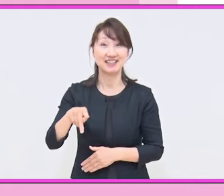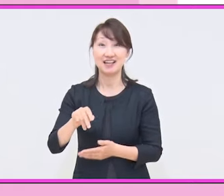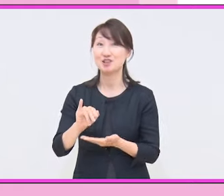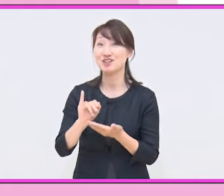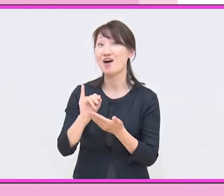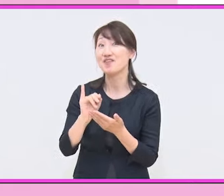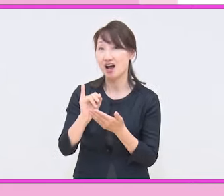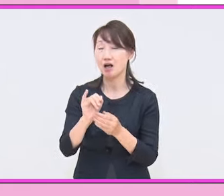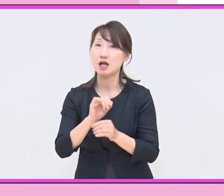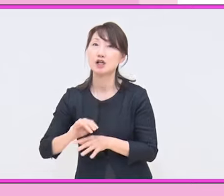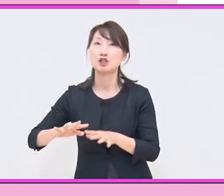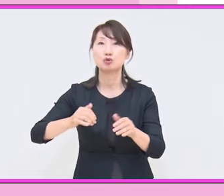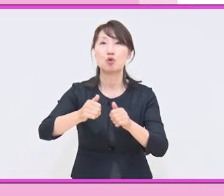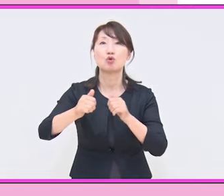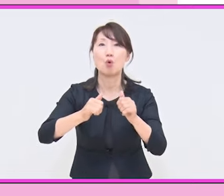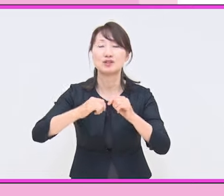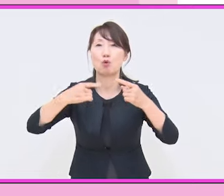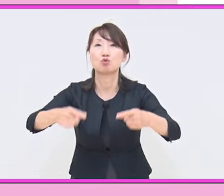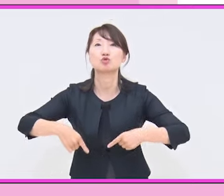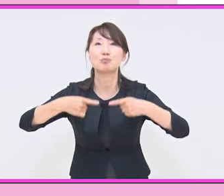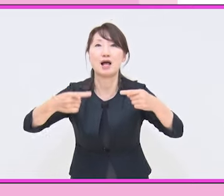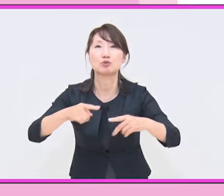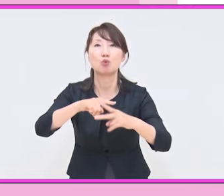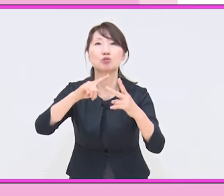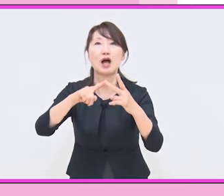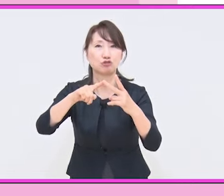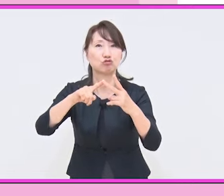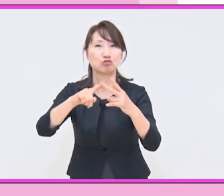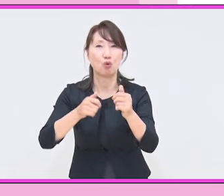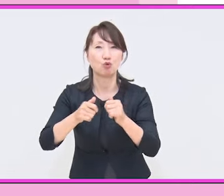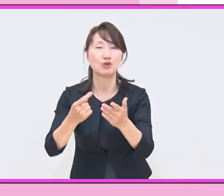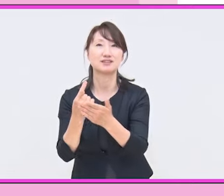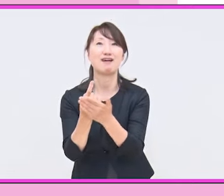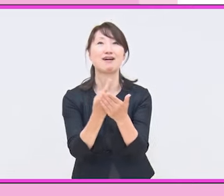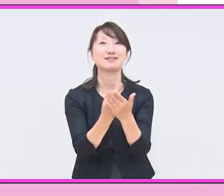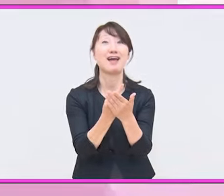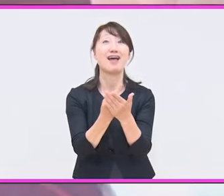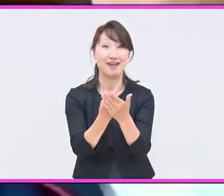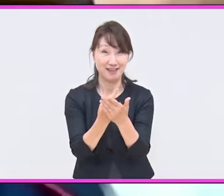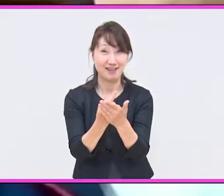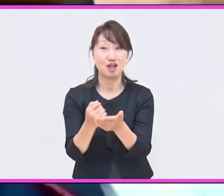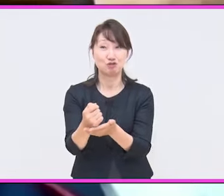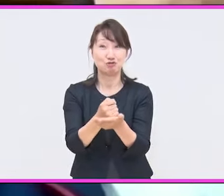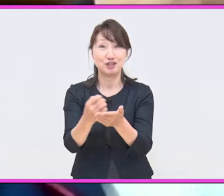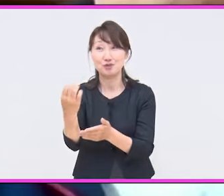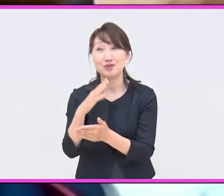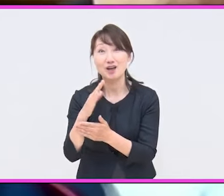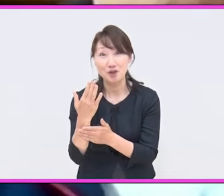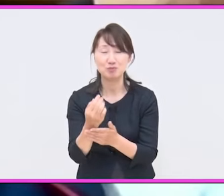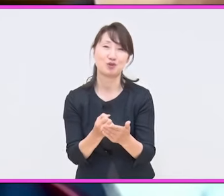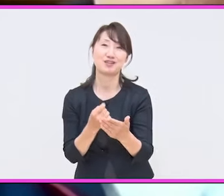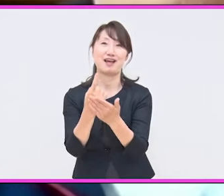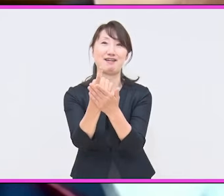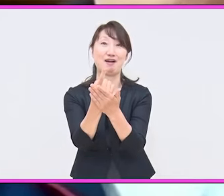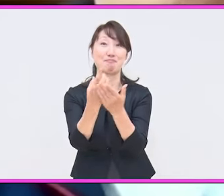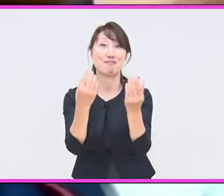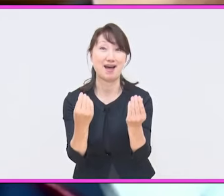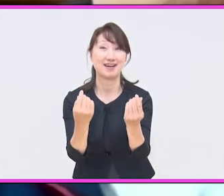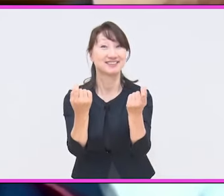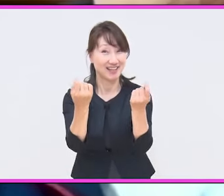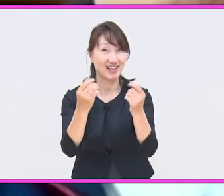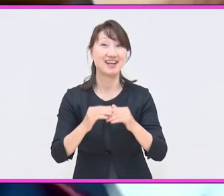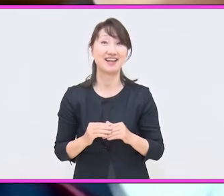ては陸上競技の車椅子種目2種目で、まあ、先ほど偶然とおっしゃってましたけど出場されたということなんです